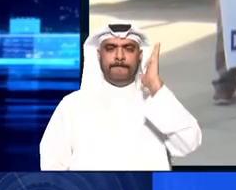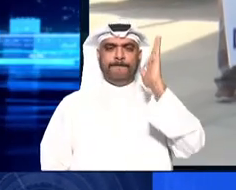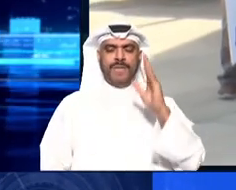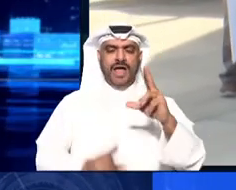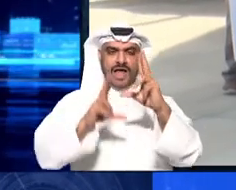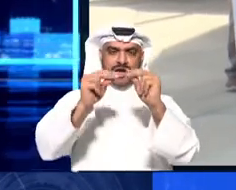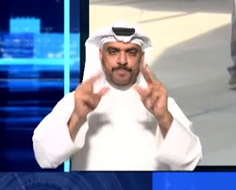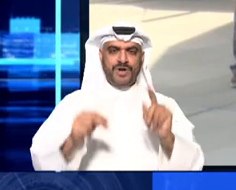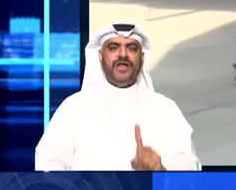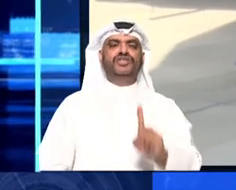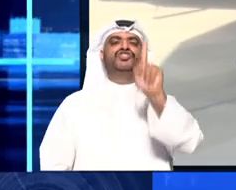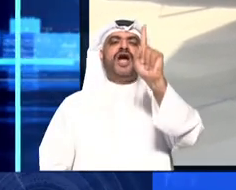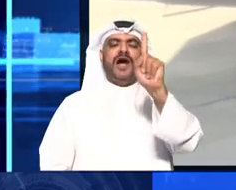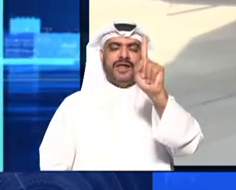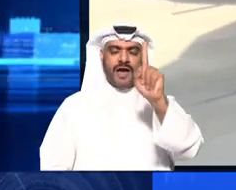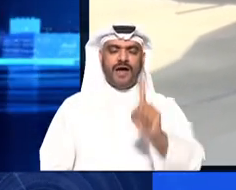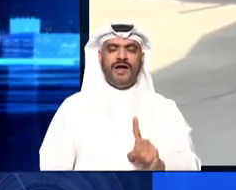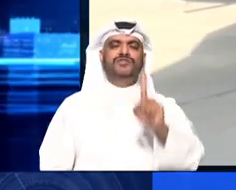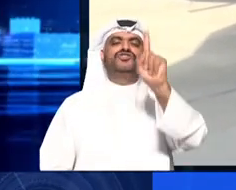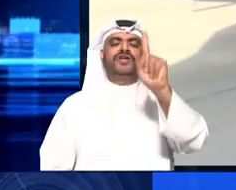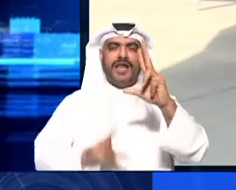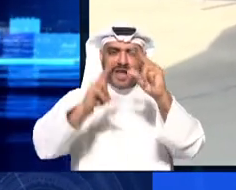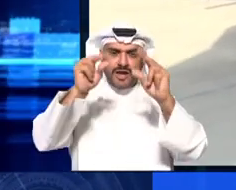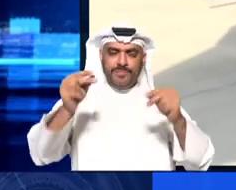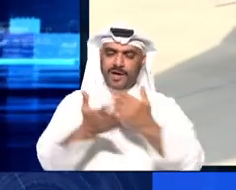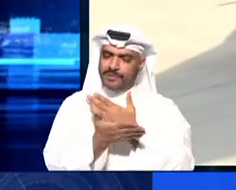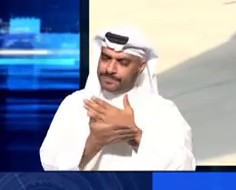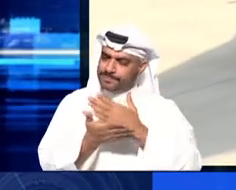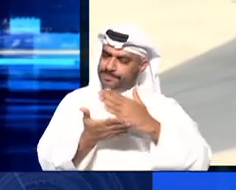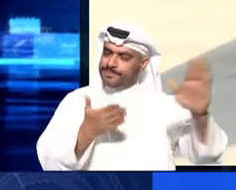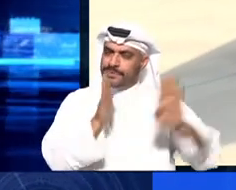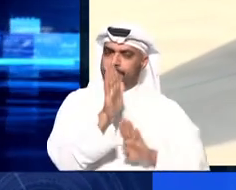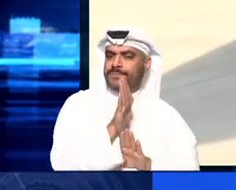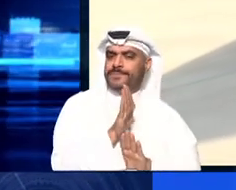لبنان سيتجاوز إن شاء الله هذه المحنة،